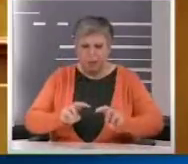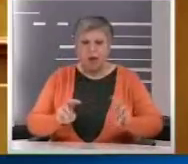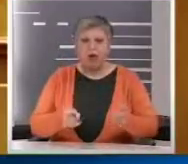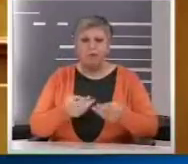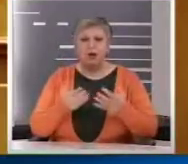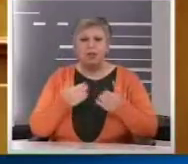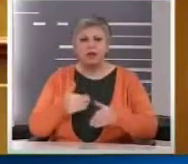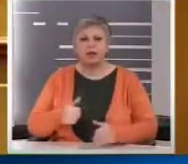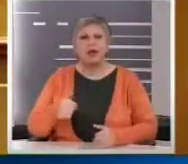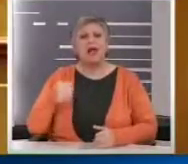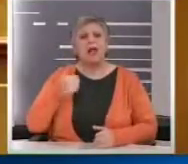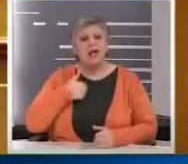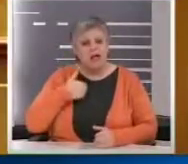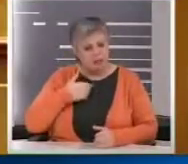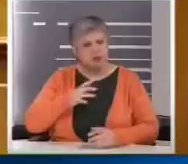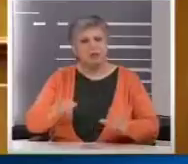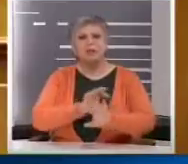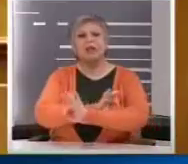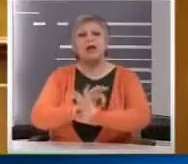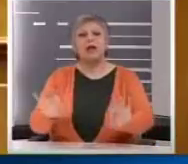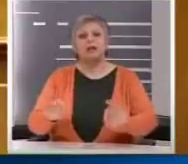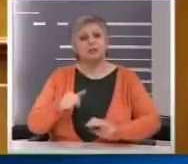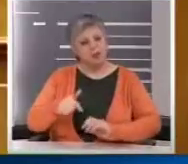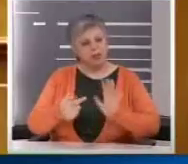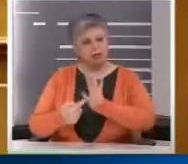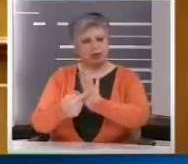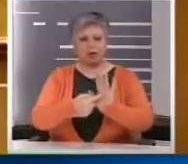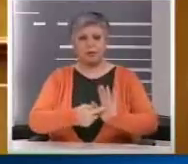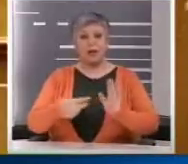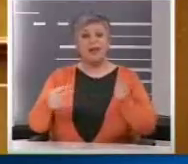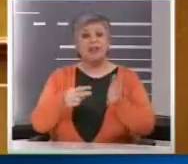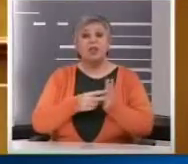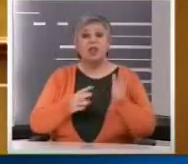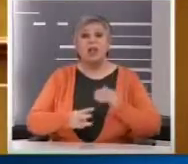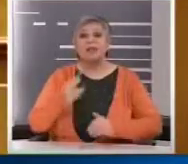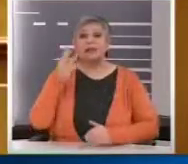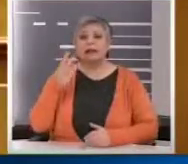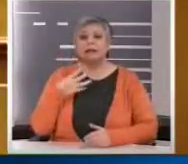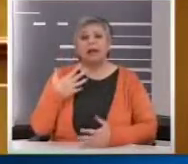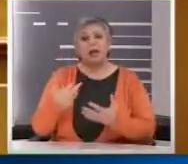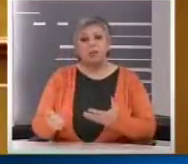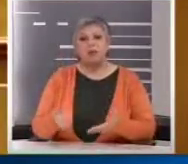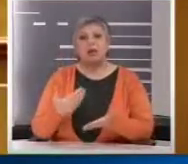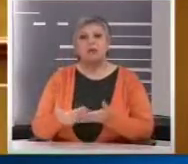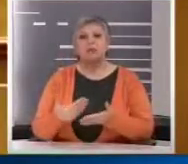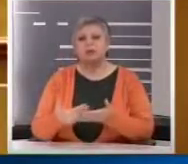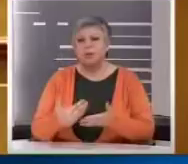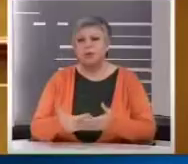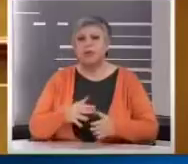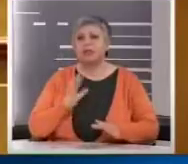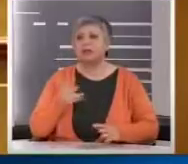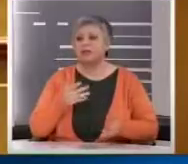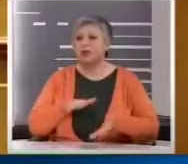περαιτέρω. Όπου φαίνεται από το πρώτο πόρισμα που έχει βγει από το 2013, αλλά ήταν χαμένο σε κάτι διαδρόμους δικαστικούς,